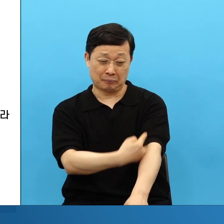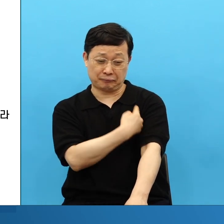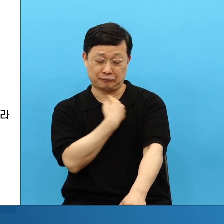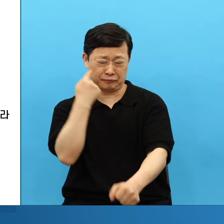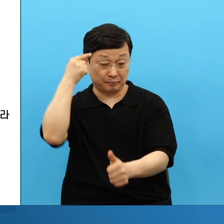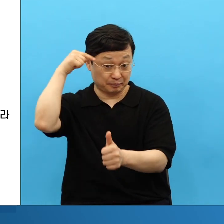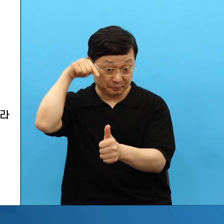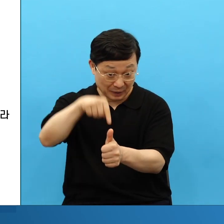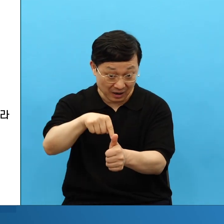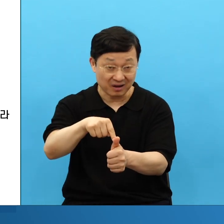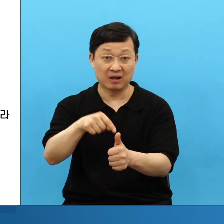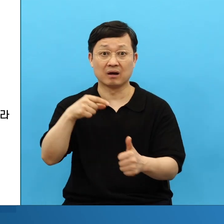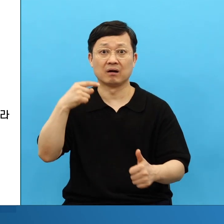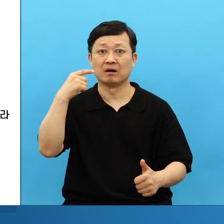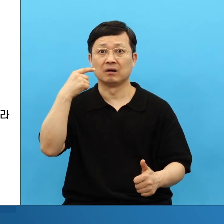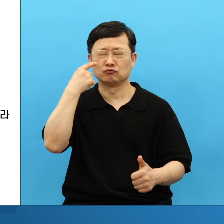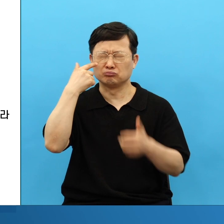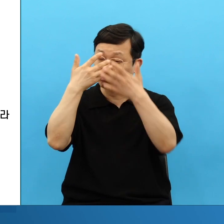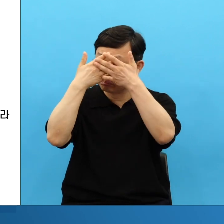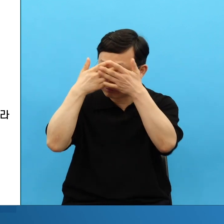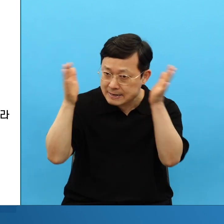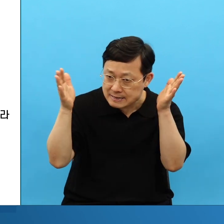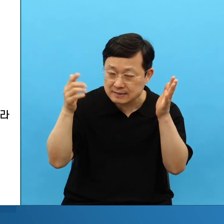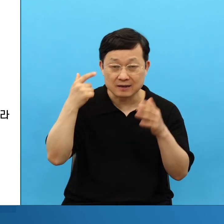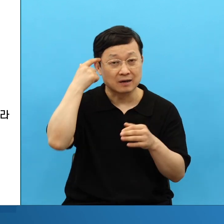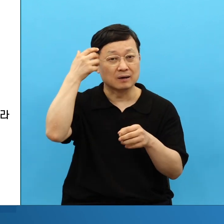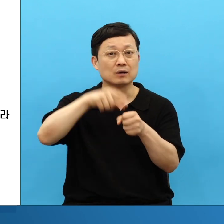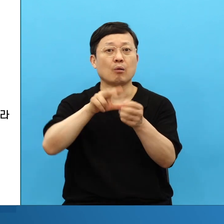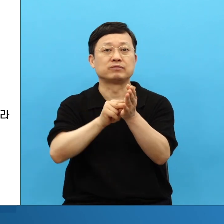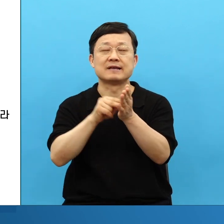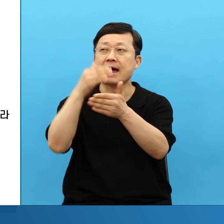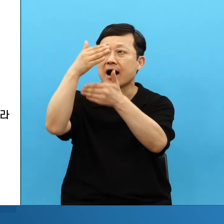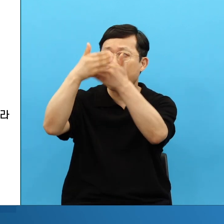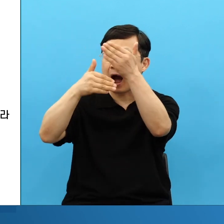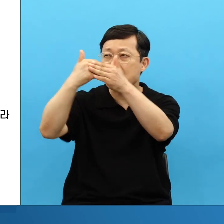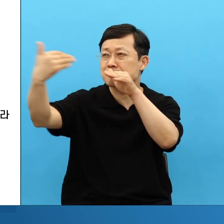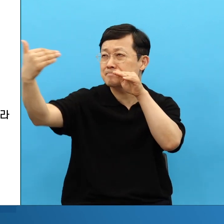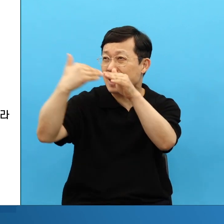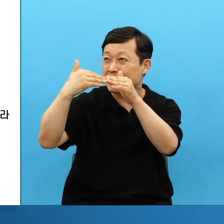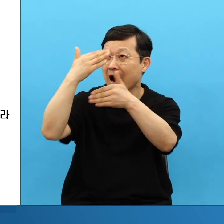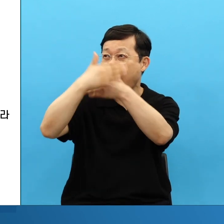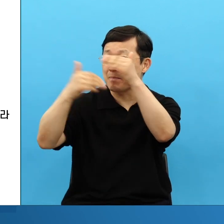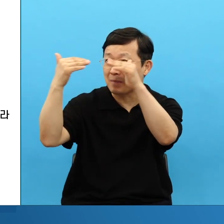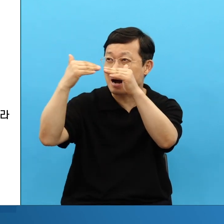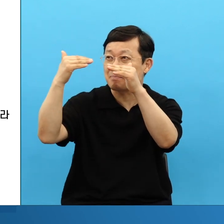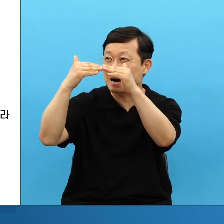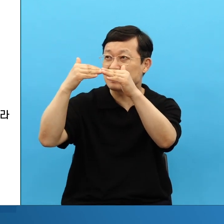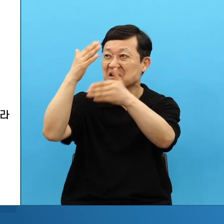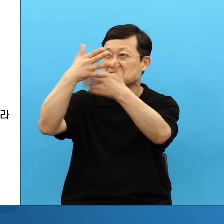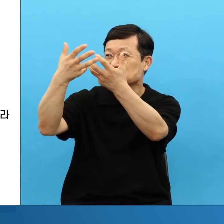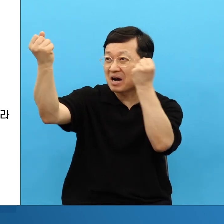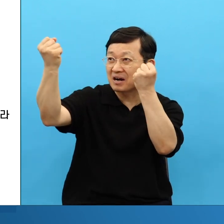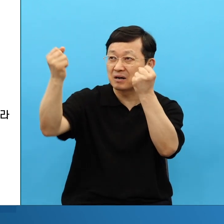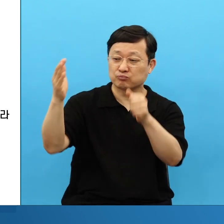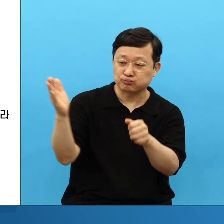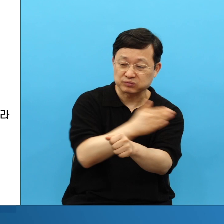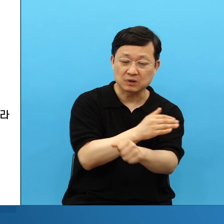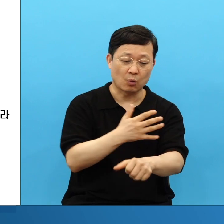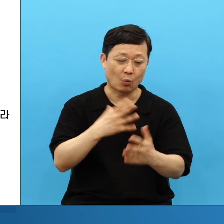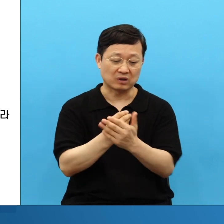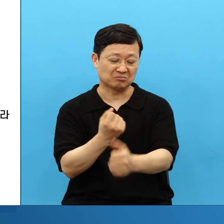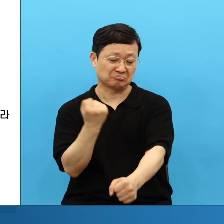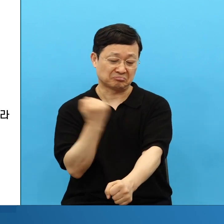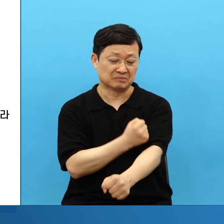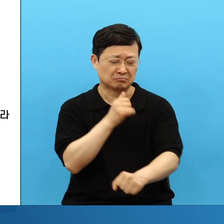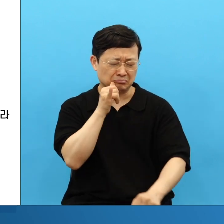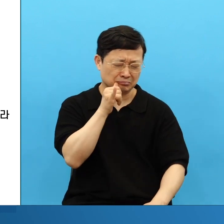돼버리잖아요. 그리고 하나님과 같이 되어 하나님과 동등됨을 취해버리고 하나님과 분리가 돼버리는 거예요. 이때부터 인간은 중독 상태에